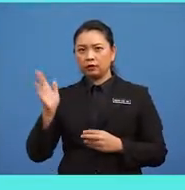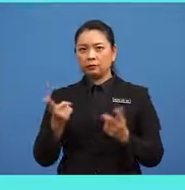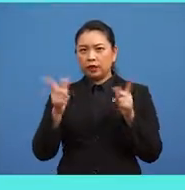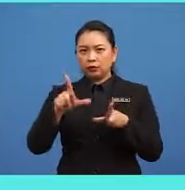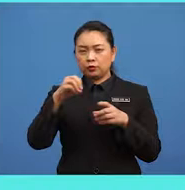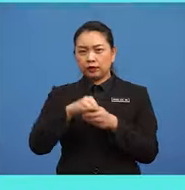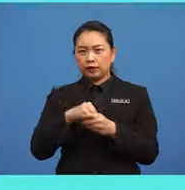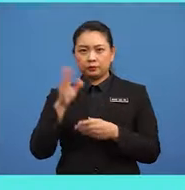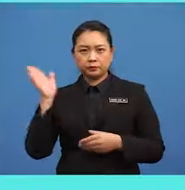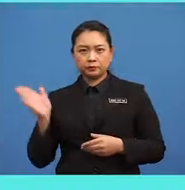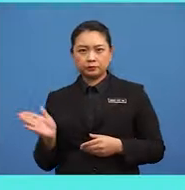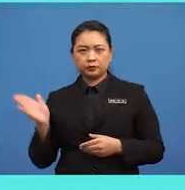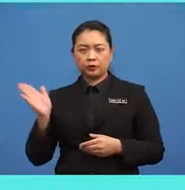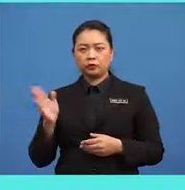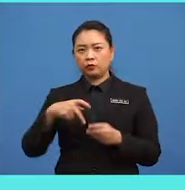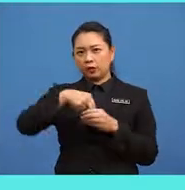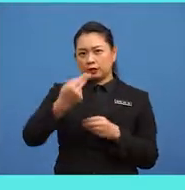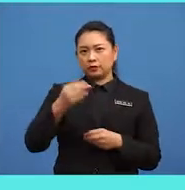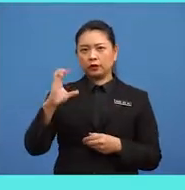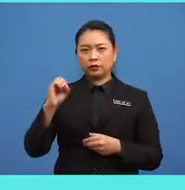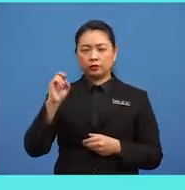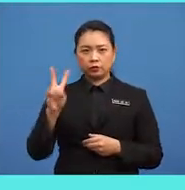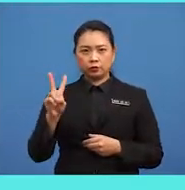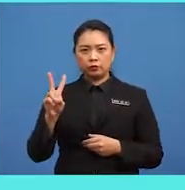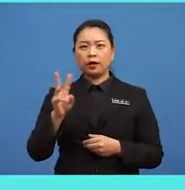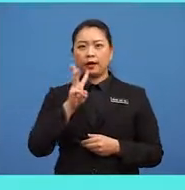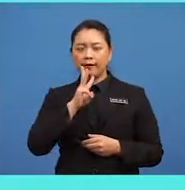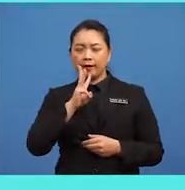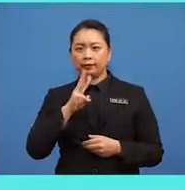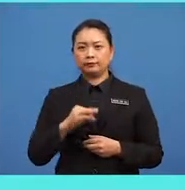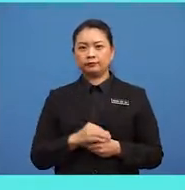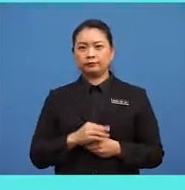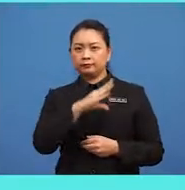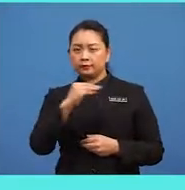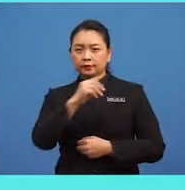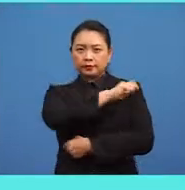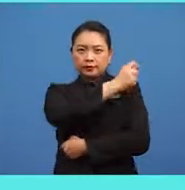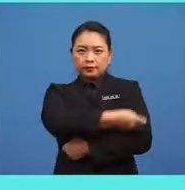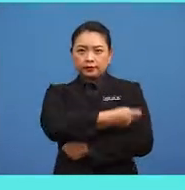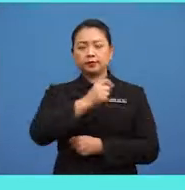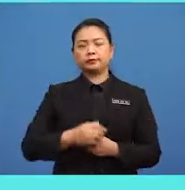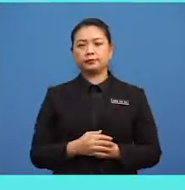untuk menghasilkan karbon dioksida, air dan tenaga.